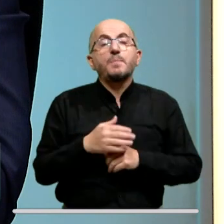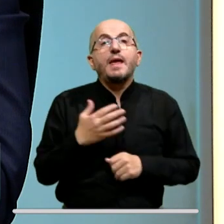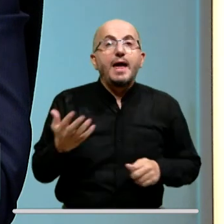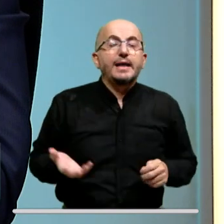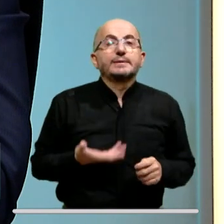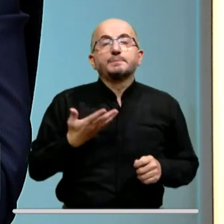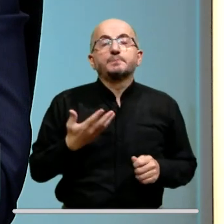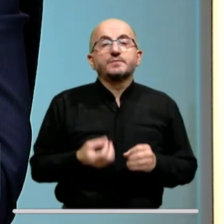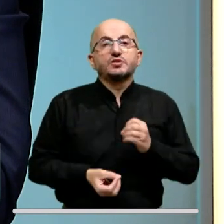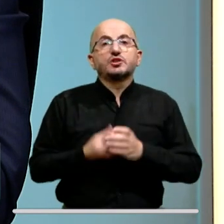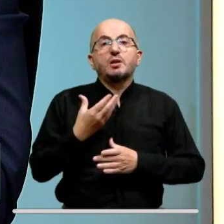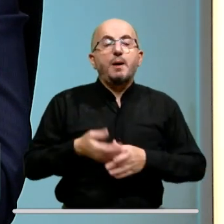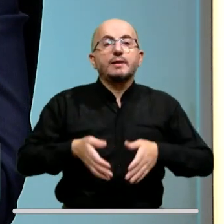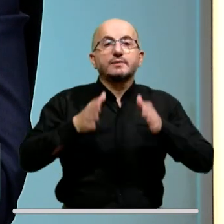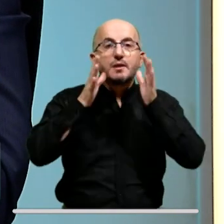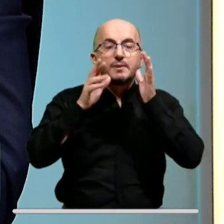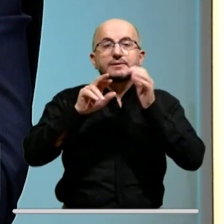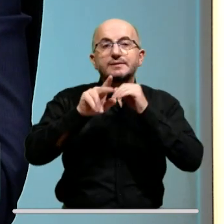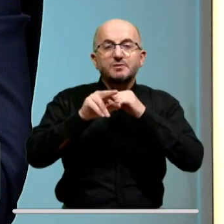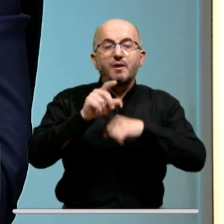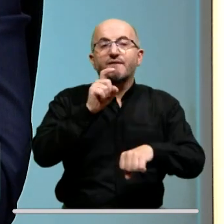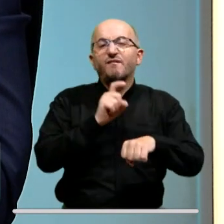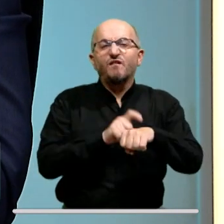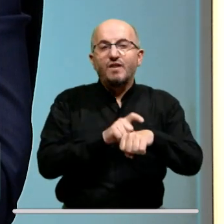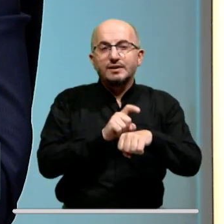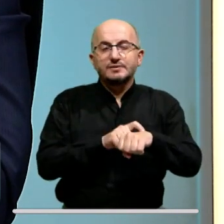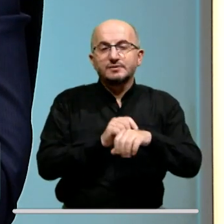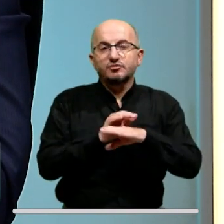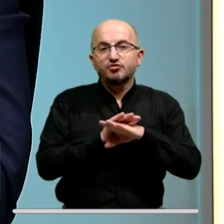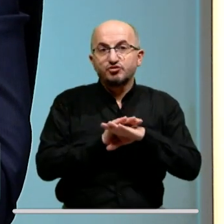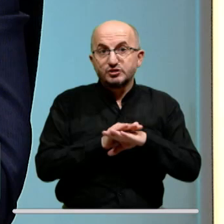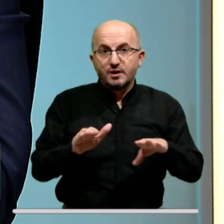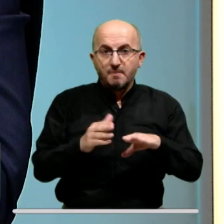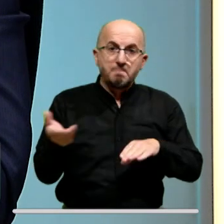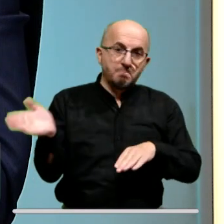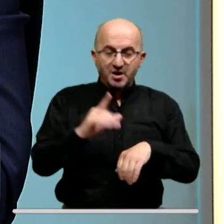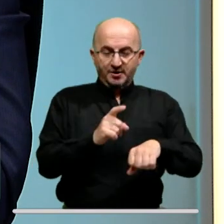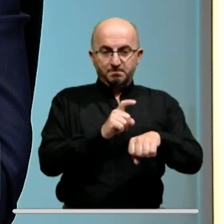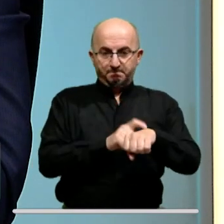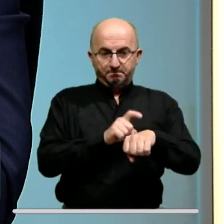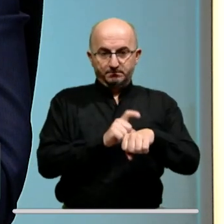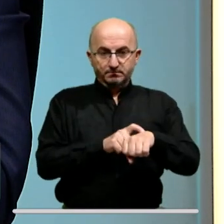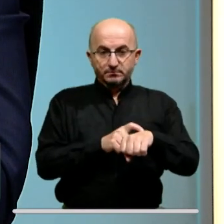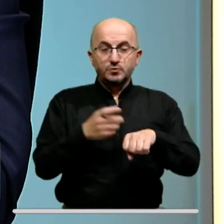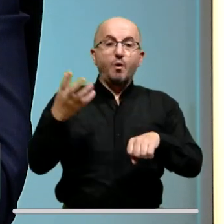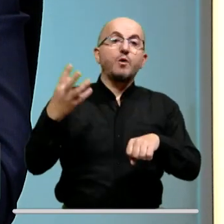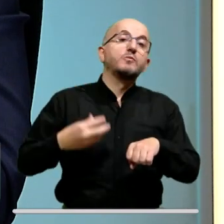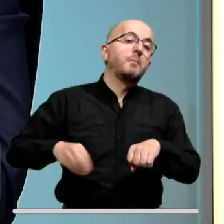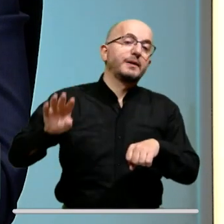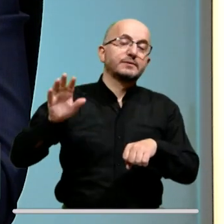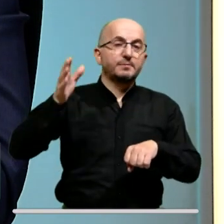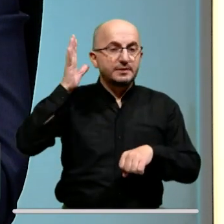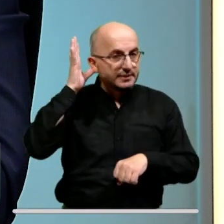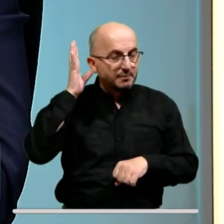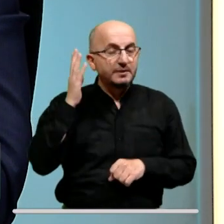eğer sabah namazı gibi vaktin çıktığı ve başka bir vaktin olmadığı bir